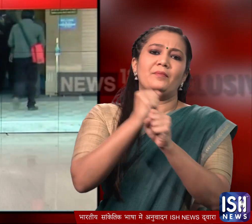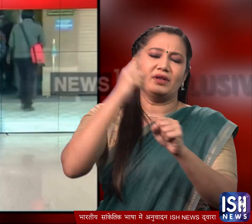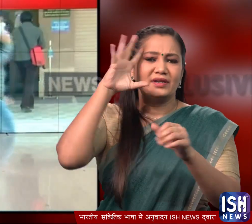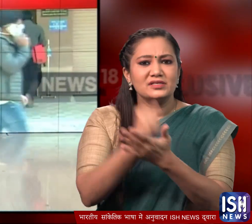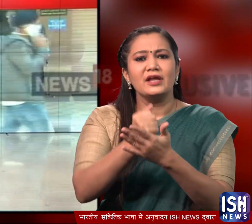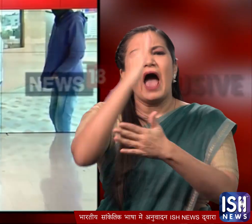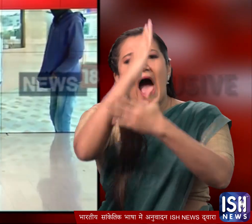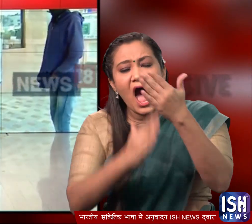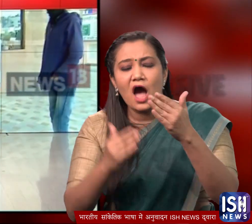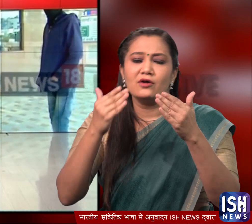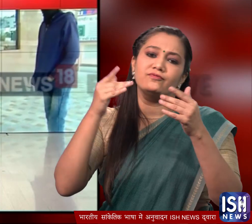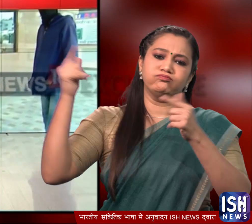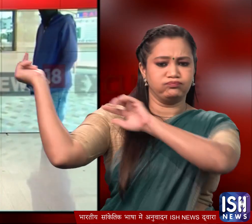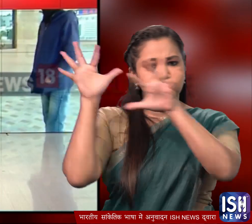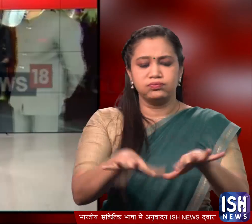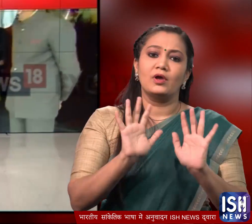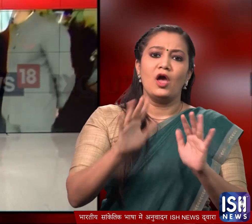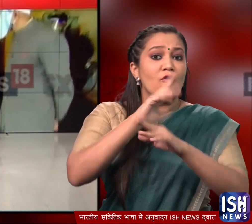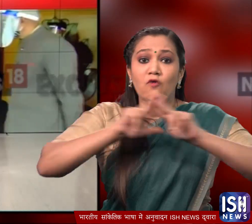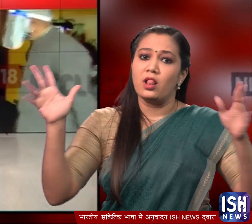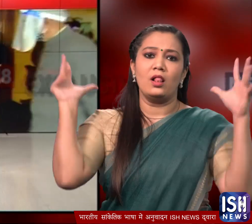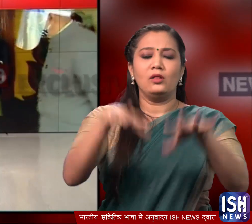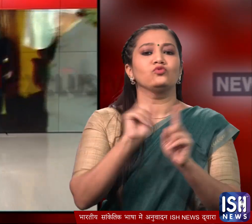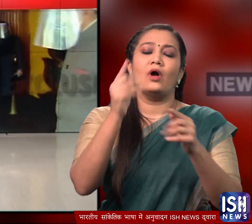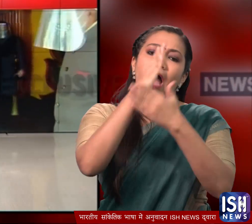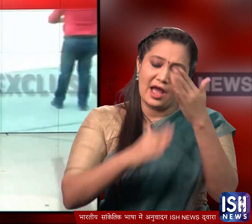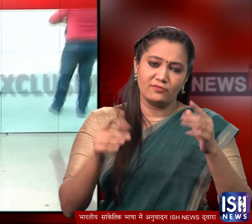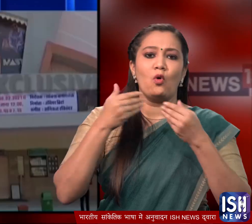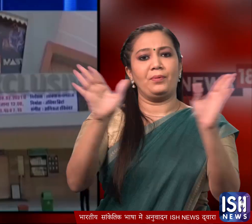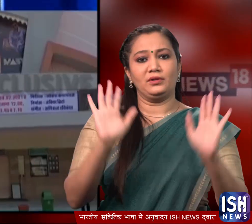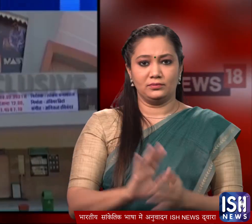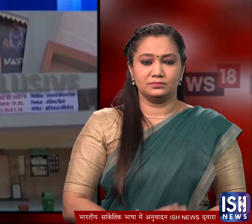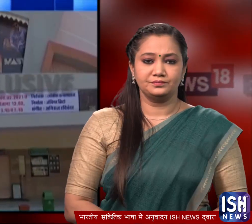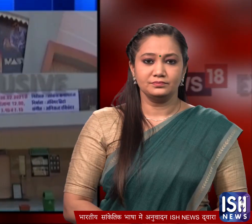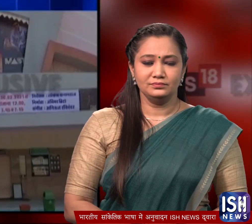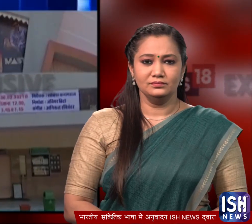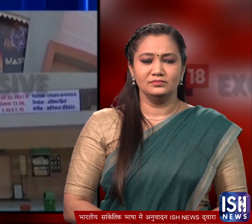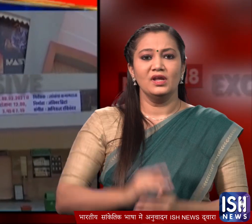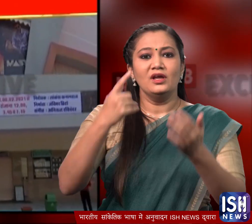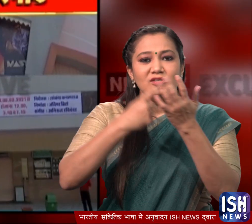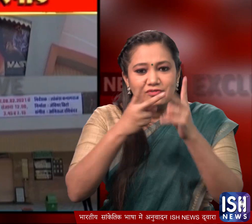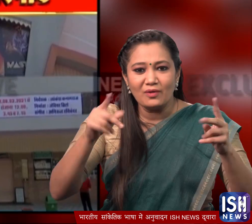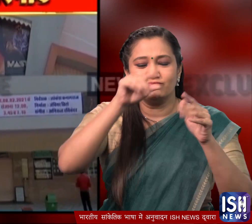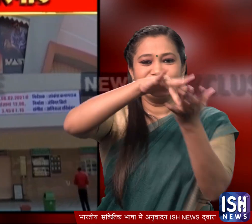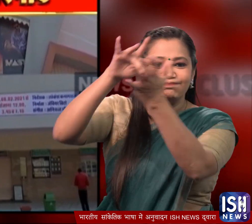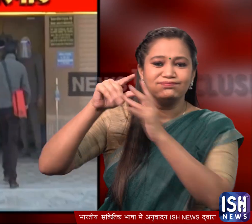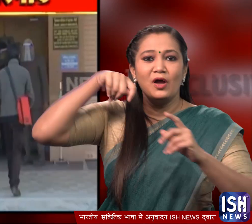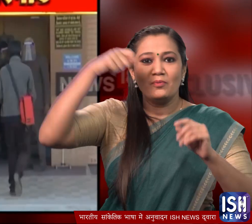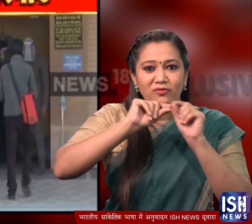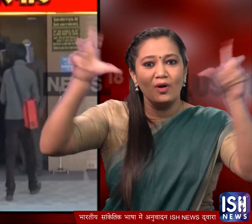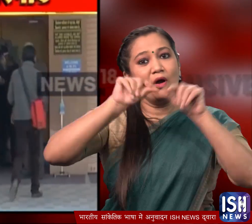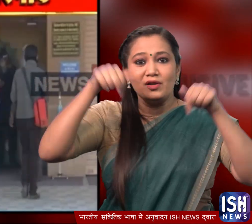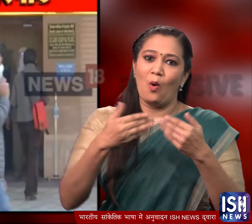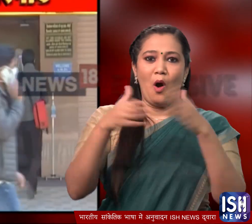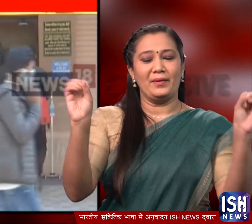सिनेमा घरों को 50% क्षमता के साथ खोले जाने का फैसला लिया, जिसके बाद प्रदेश भर के सिनेमा घर एक बार